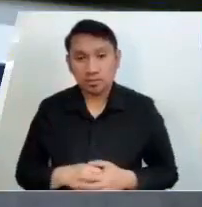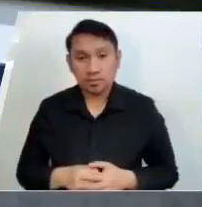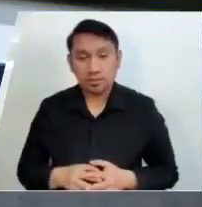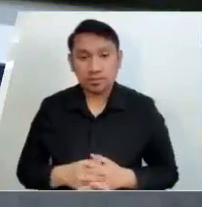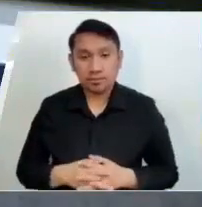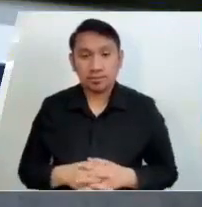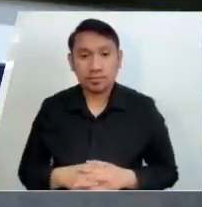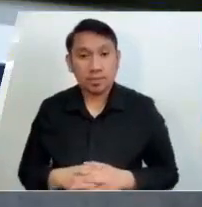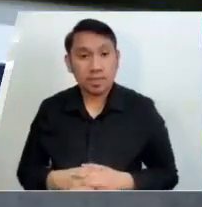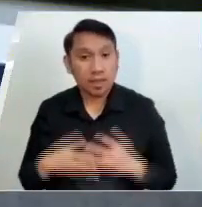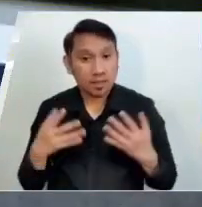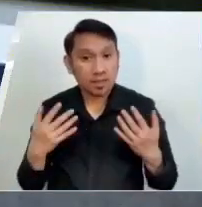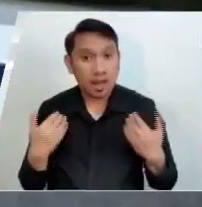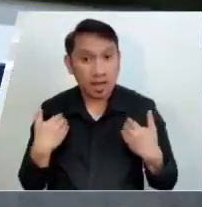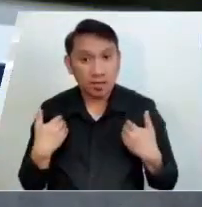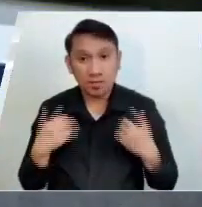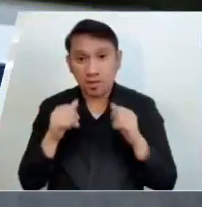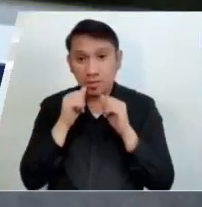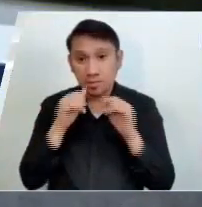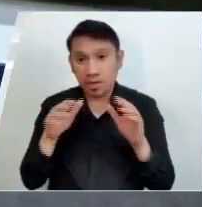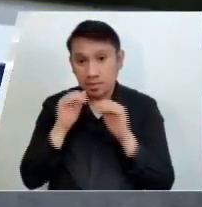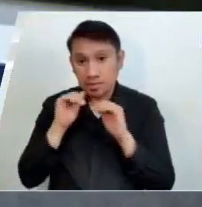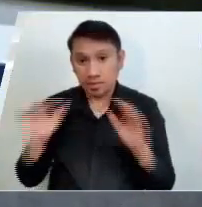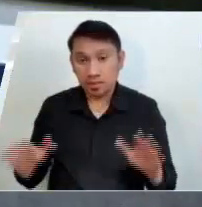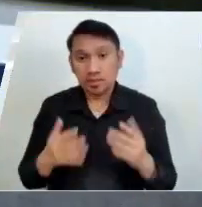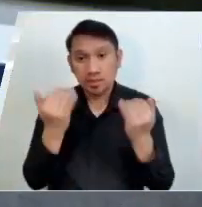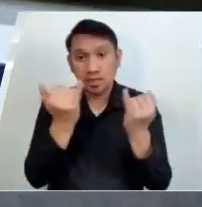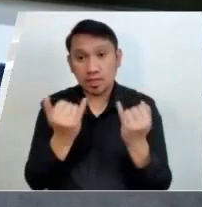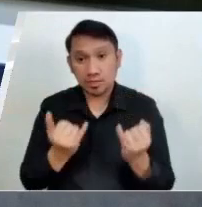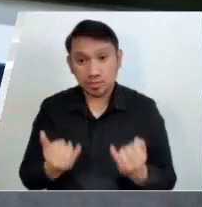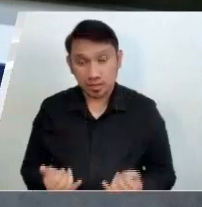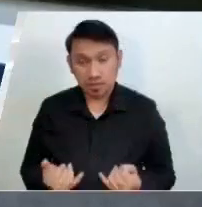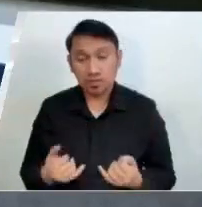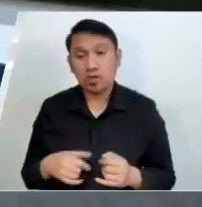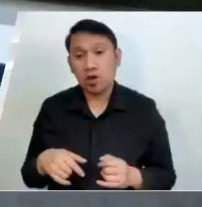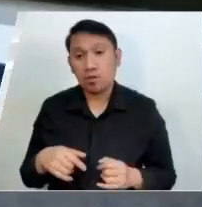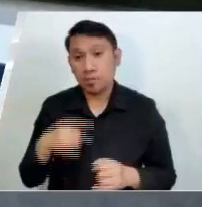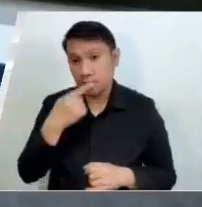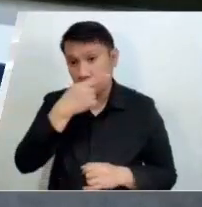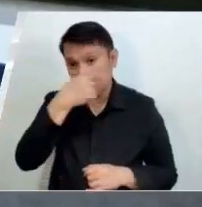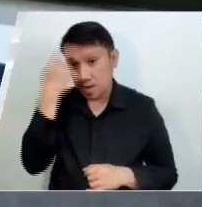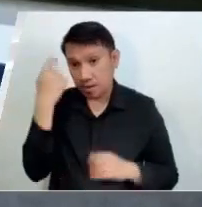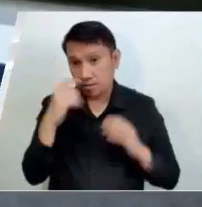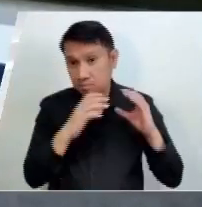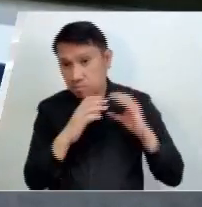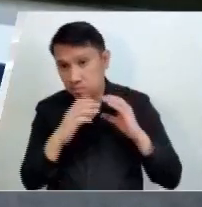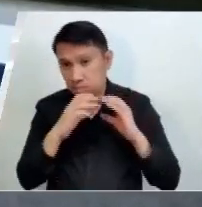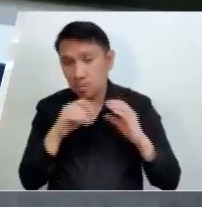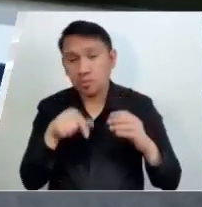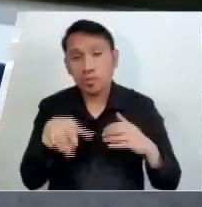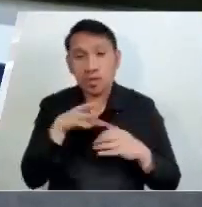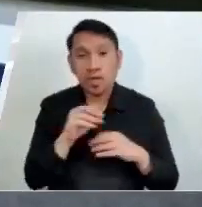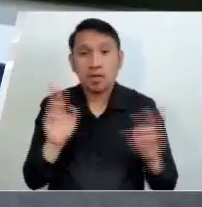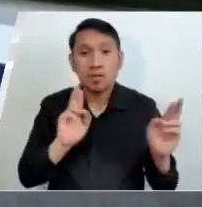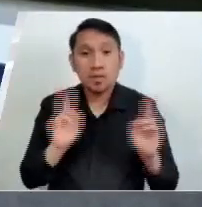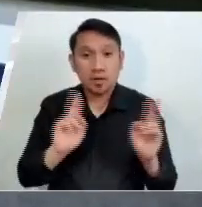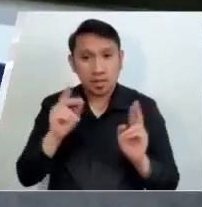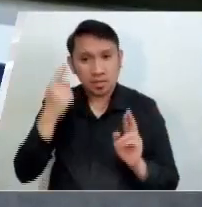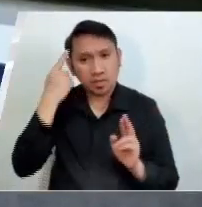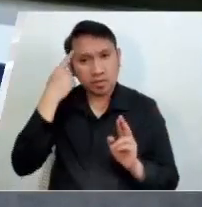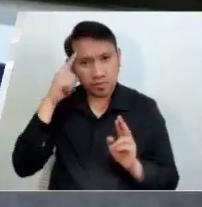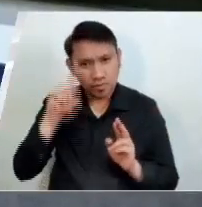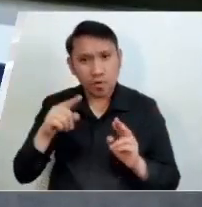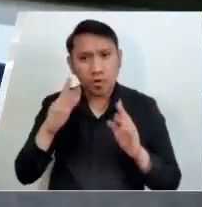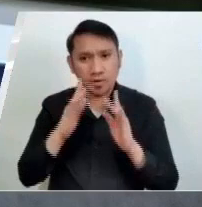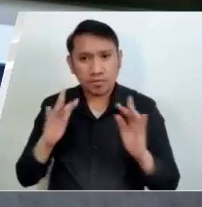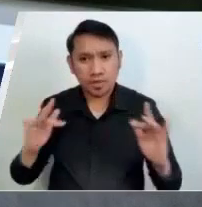Igan, magkakaroon ng blessing sa mga replika ng Poong Nazareno bukas. Kaliwat kanan na rin ang mga paghahanda para sa traslasyon sa